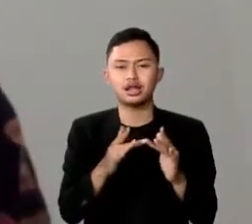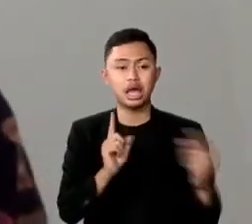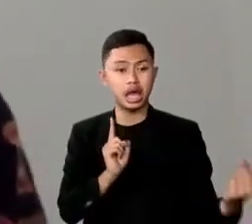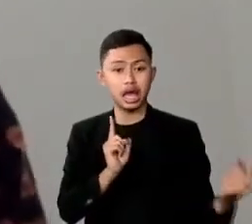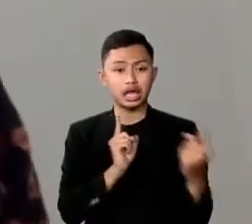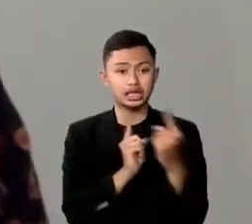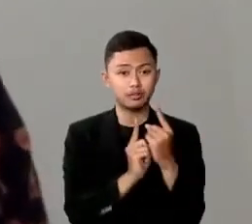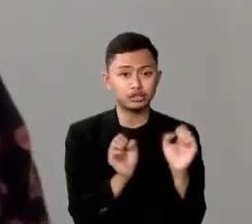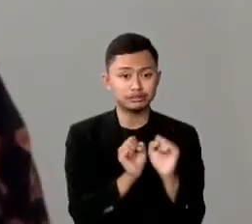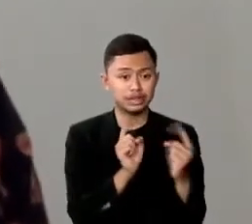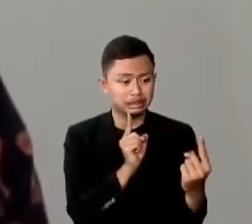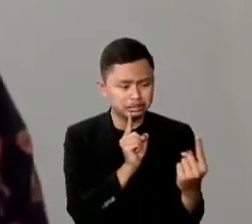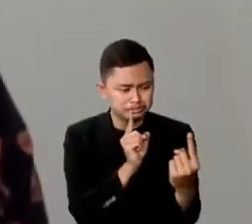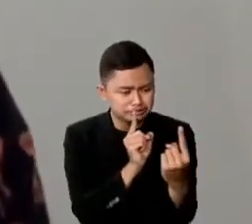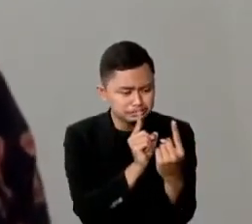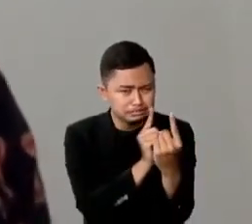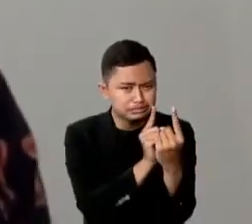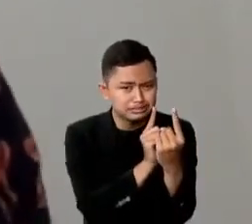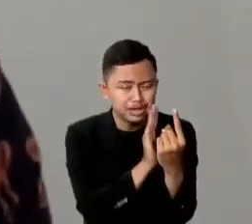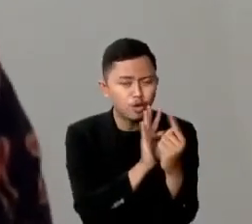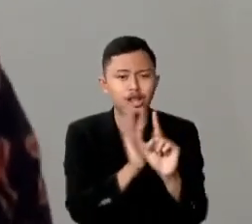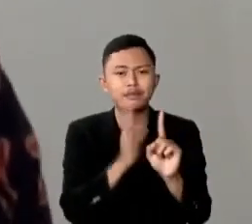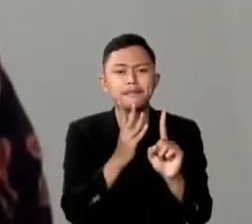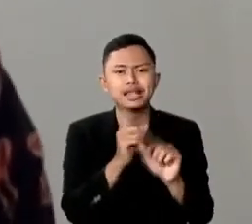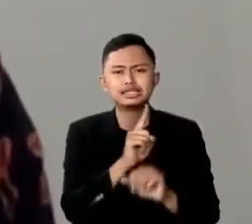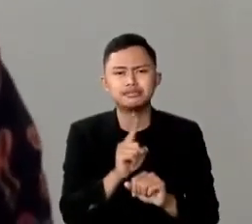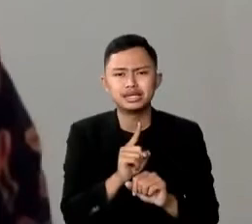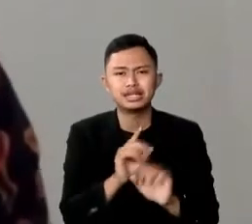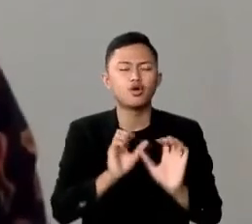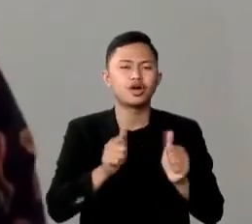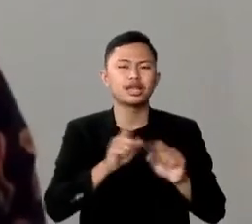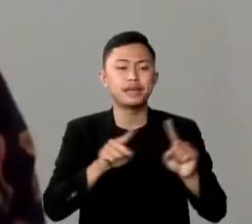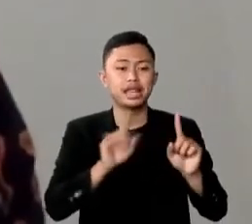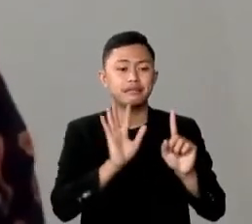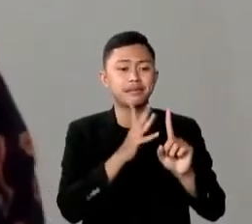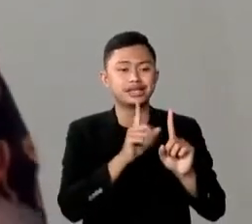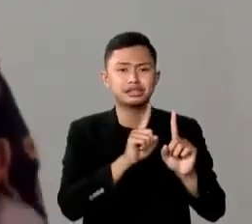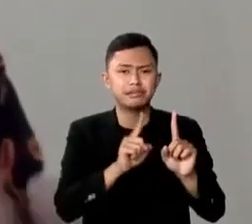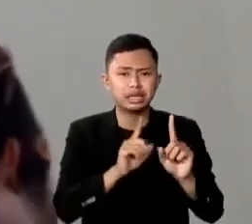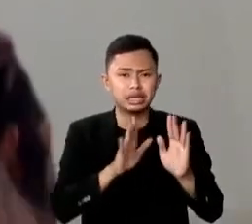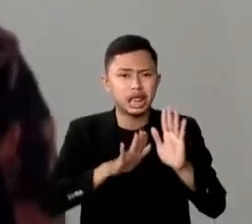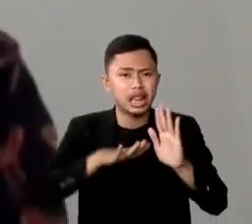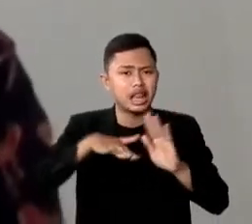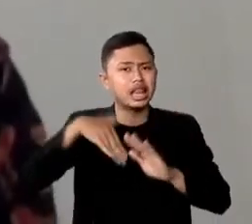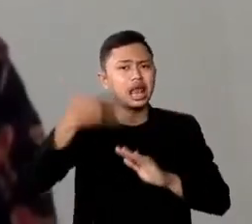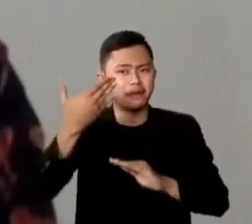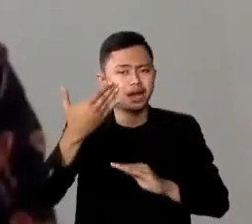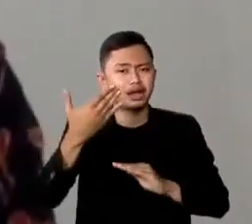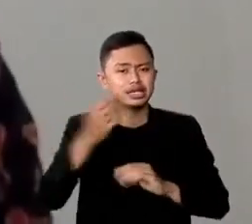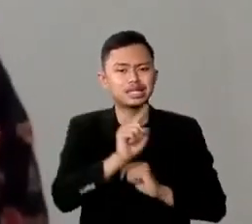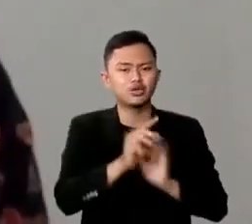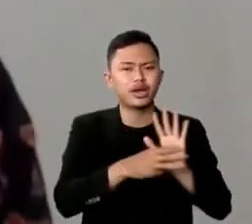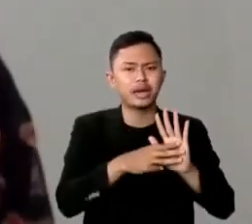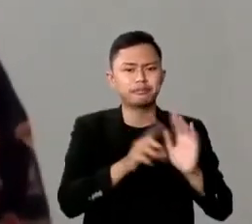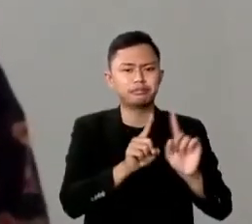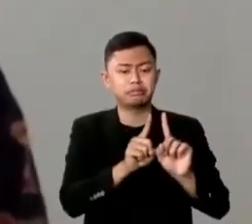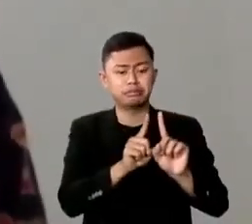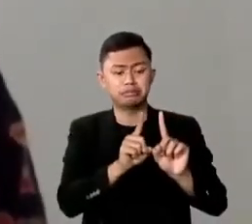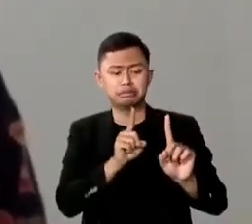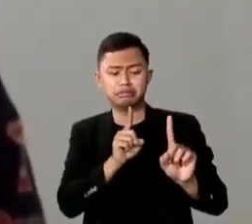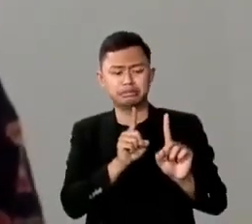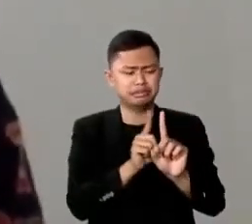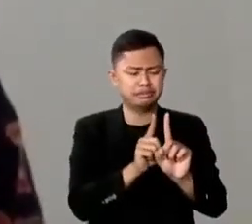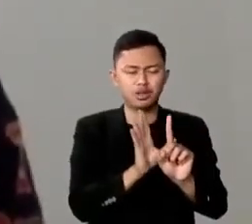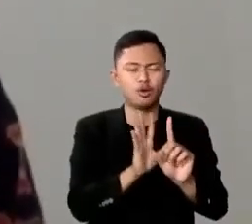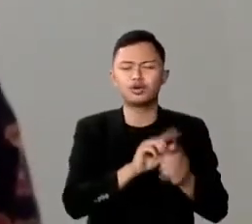jangan lama-lama deh kalau kurang dari 15 menit itu masih oke kalau lebih dari 15 menit dengan jarak kurang dari satu meter lakukan